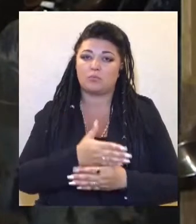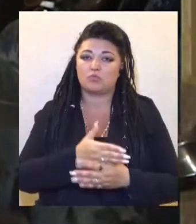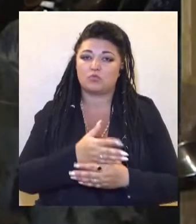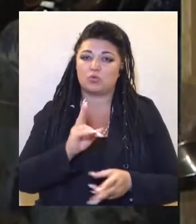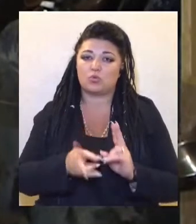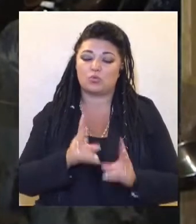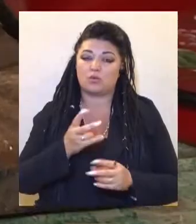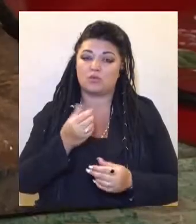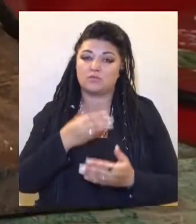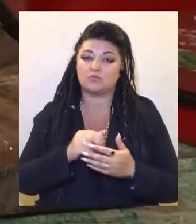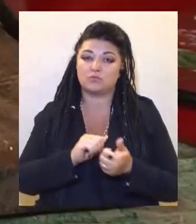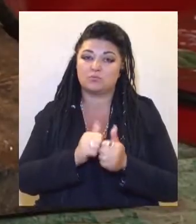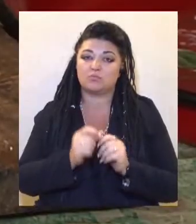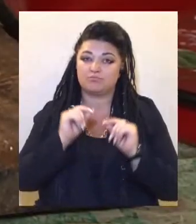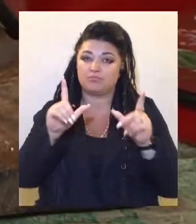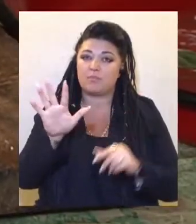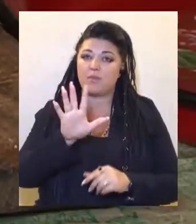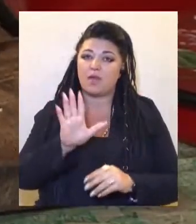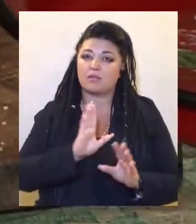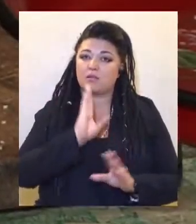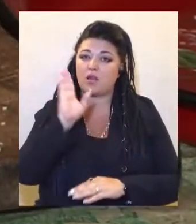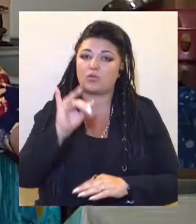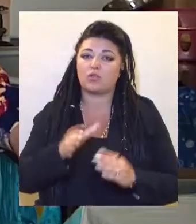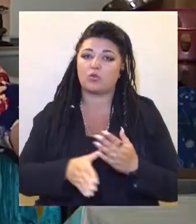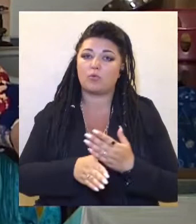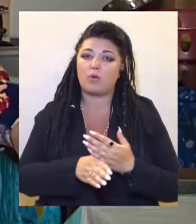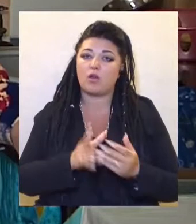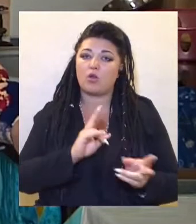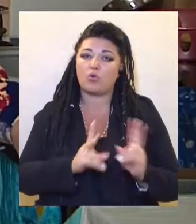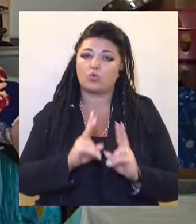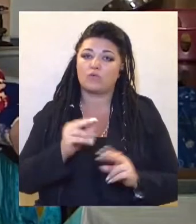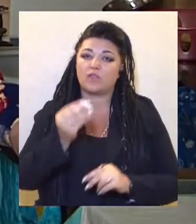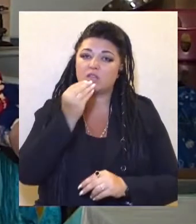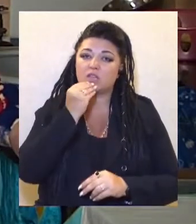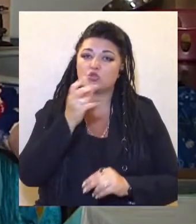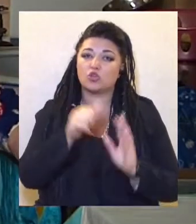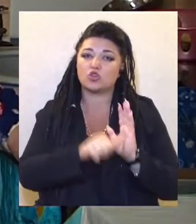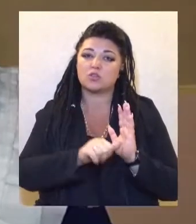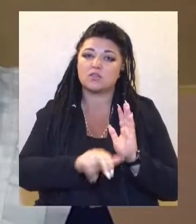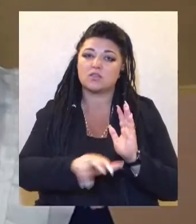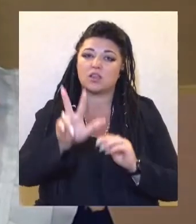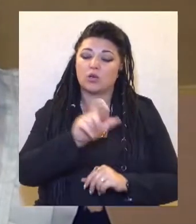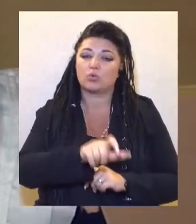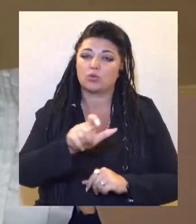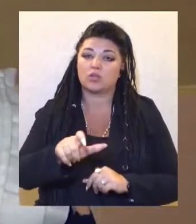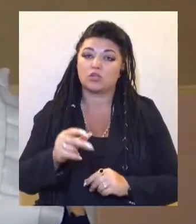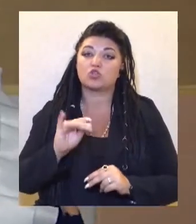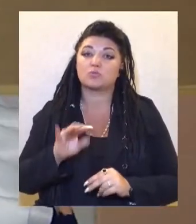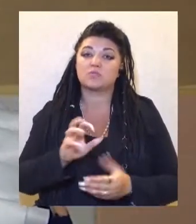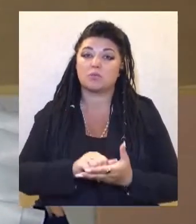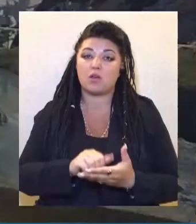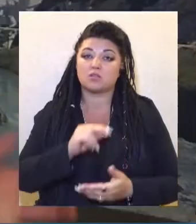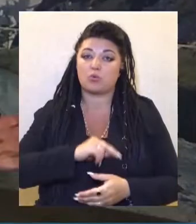зміну прокидається о 5 ранку і допомагає готувати їжу на 63 людини. Чим займається на роботі, каже